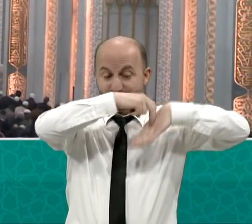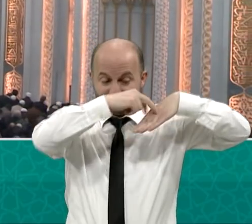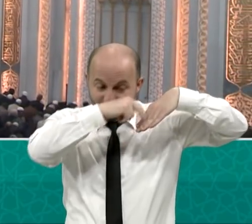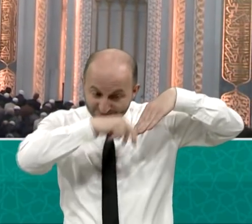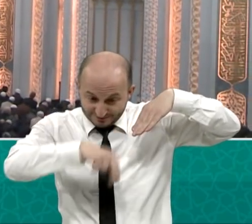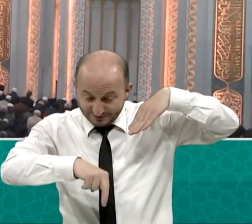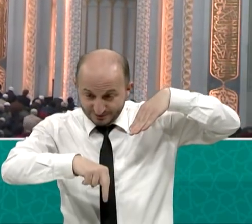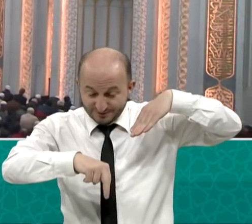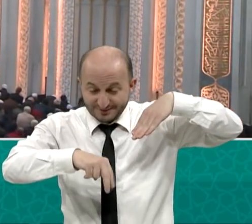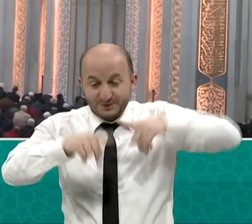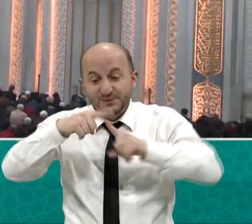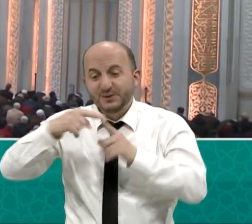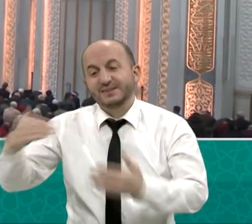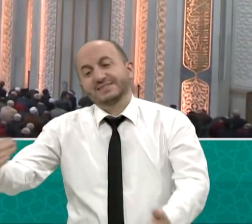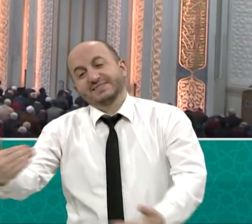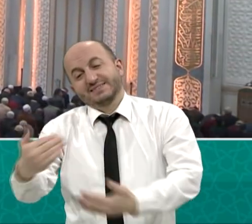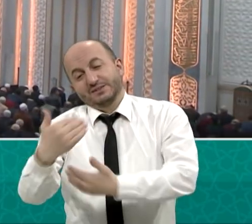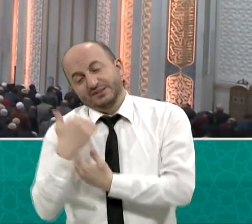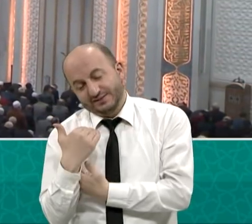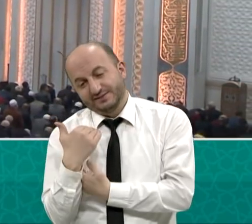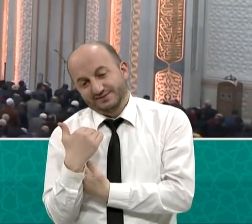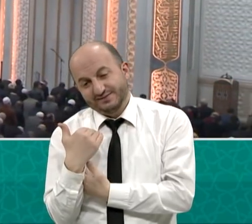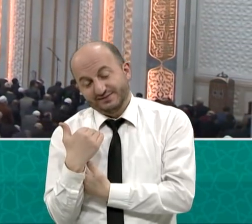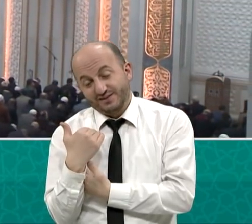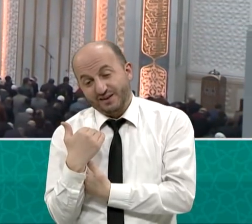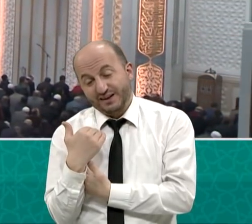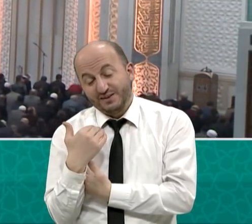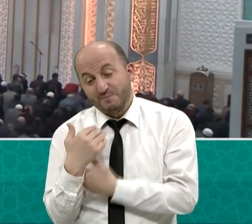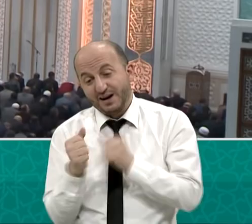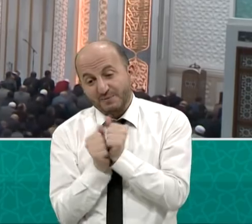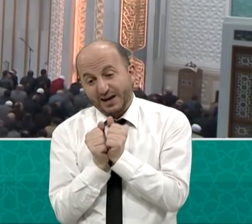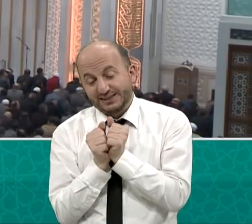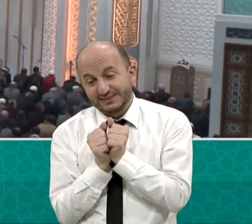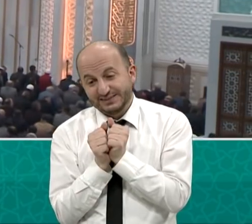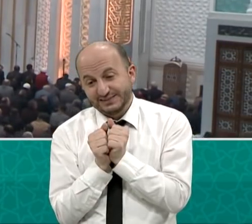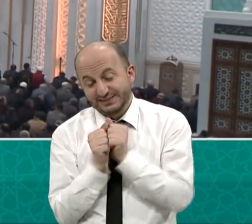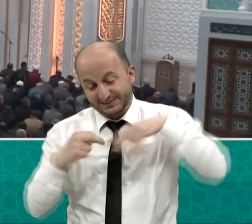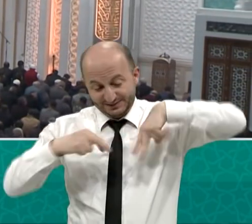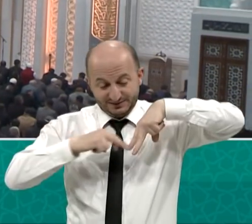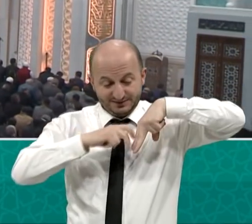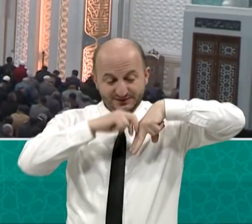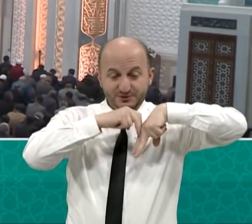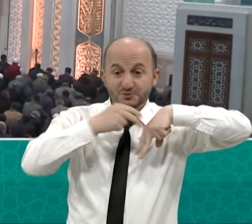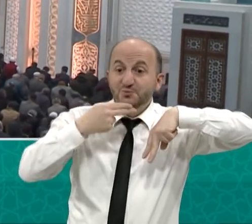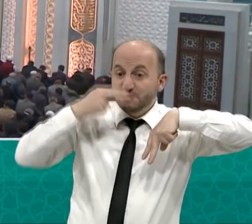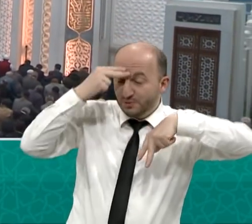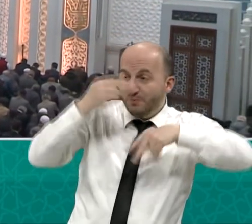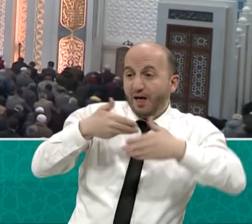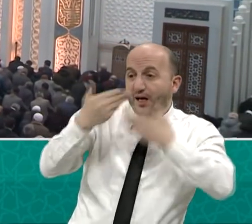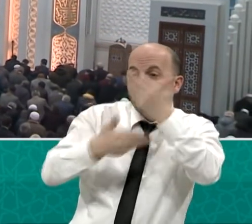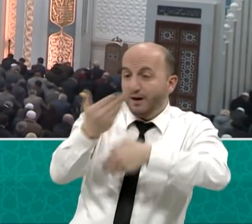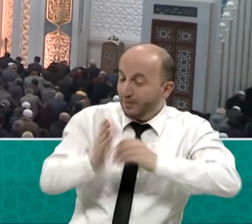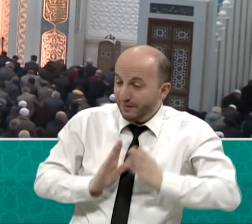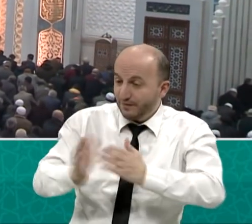iniyor, torunu alıyor kucağında. Onunla beraber sahabilerine hutbe vermeye devam ettiğini